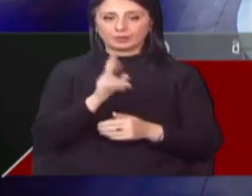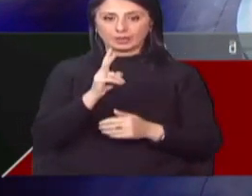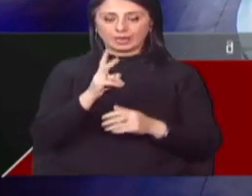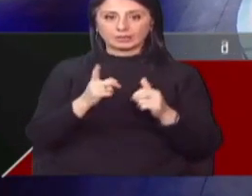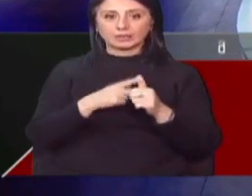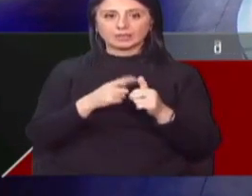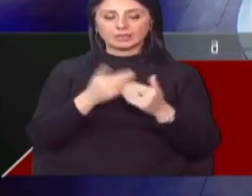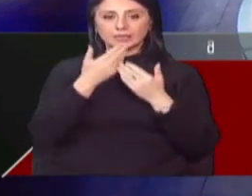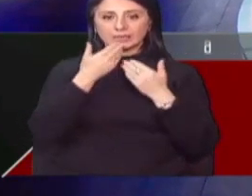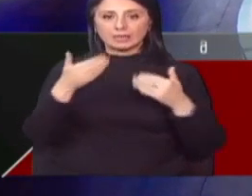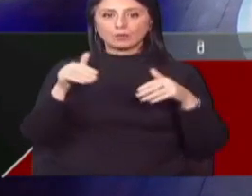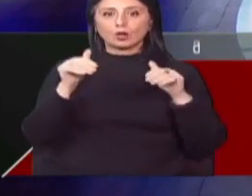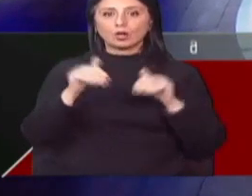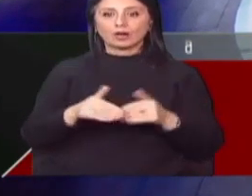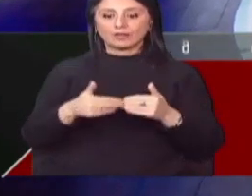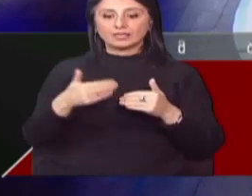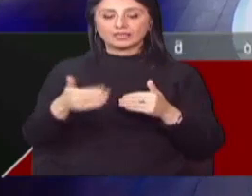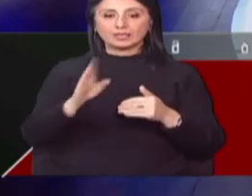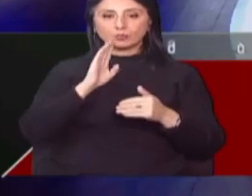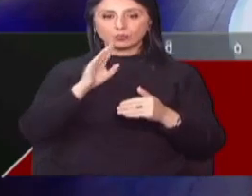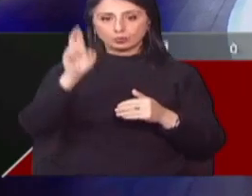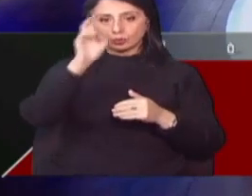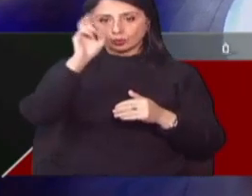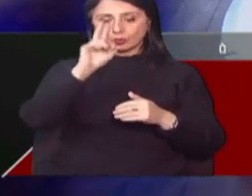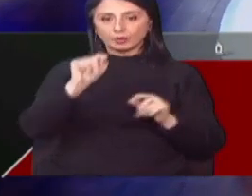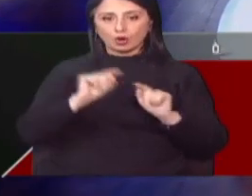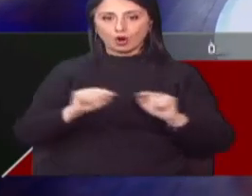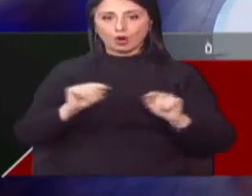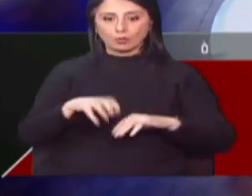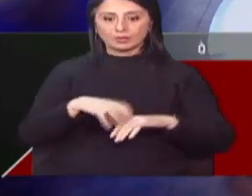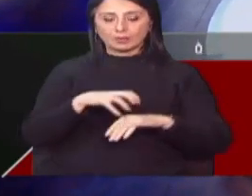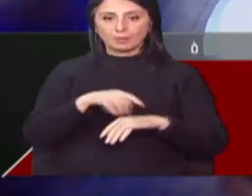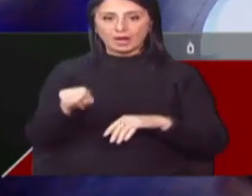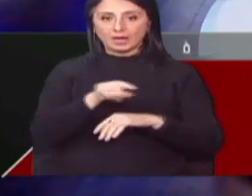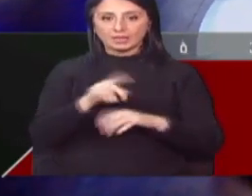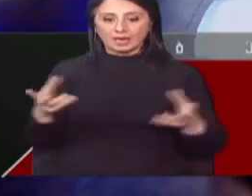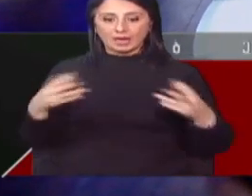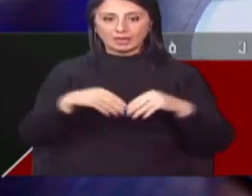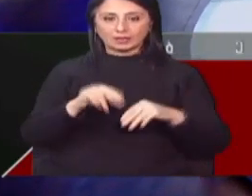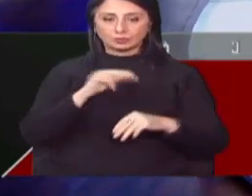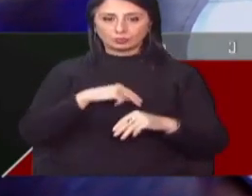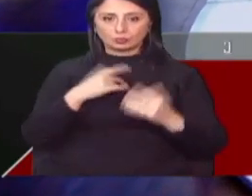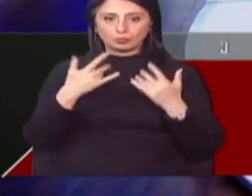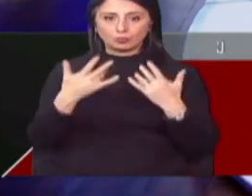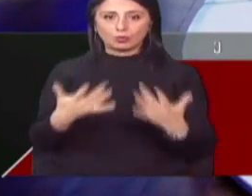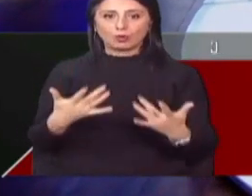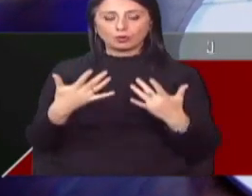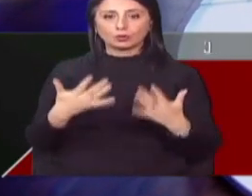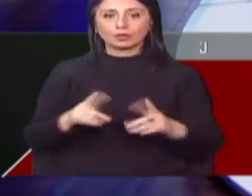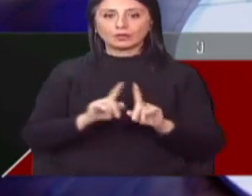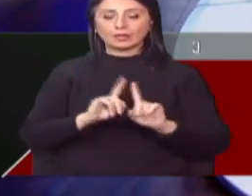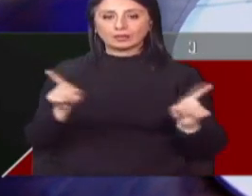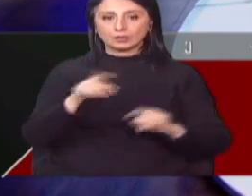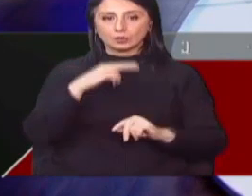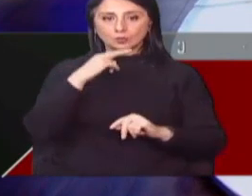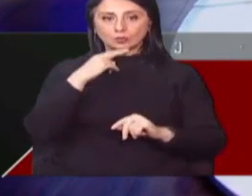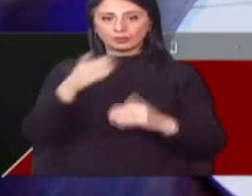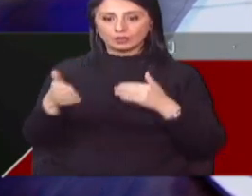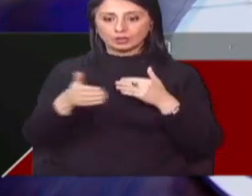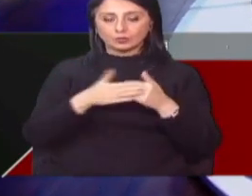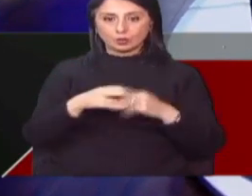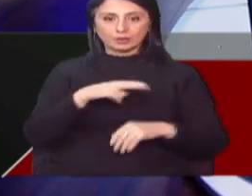status Sabolo, Gadec Petrele, Bisim, Bruseli, Heli, Suklebisa, da opozițiul Ripartei, Biscan, Ertad, Mușaoba, Smoithos, ca să utrebuli accente,